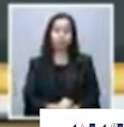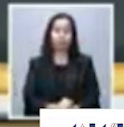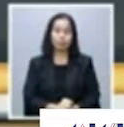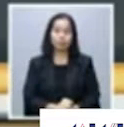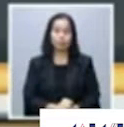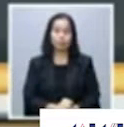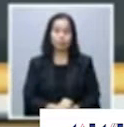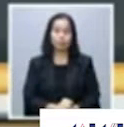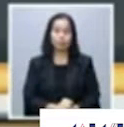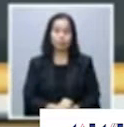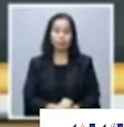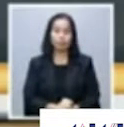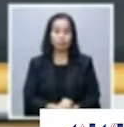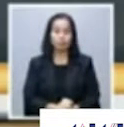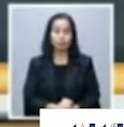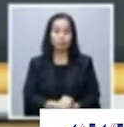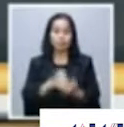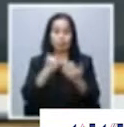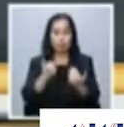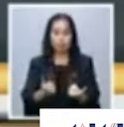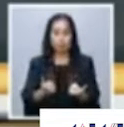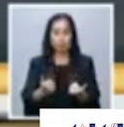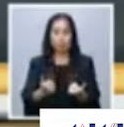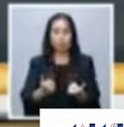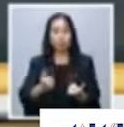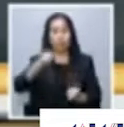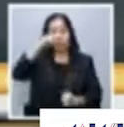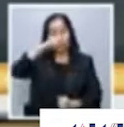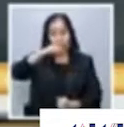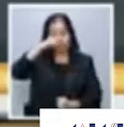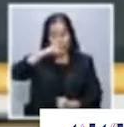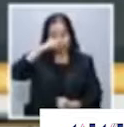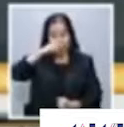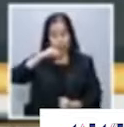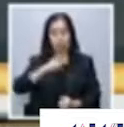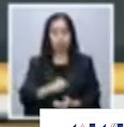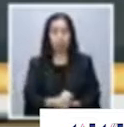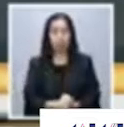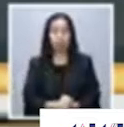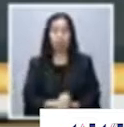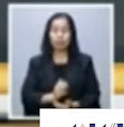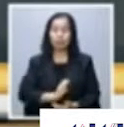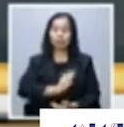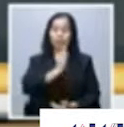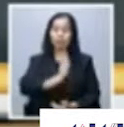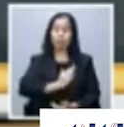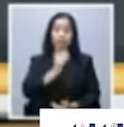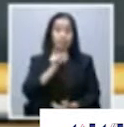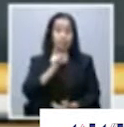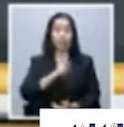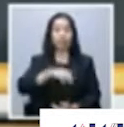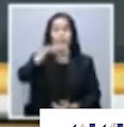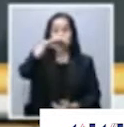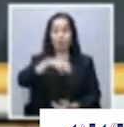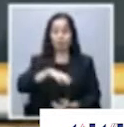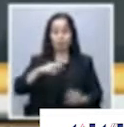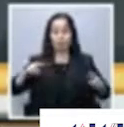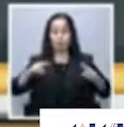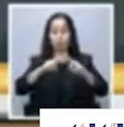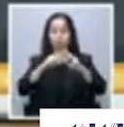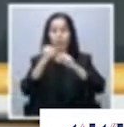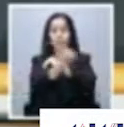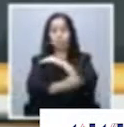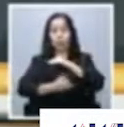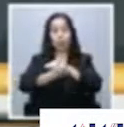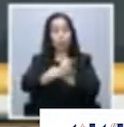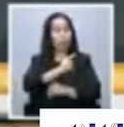ด้วยศักดิ์ศรีของประเทศนั้นคือกระทรวงต่างประเทศเป็นตัวแทนหลักของประเ